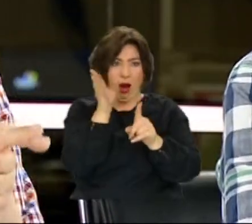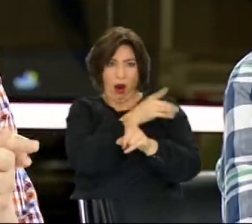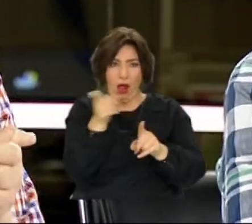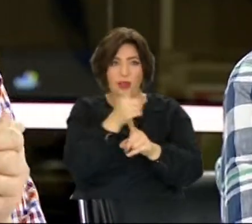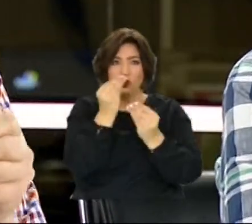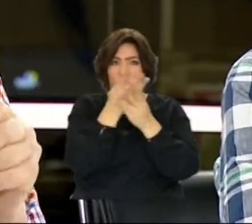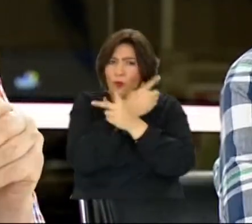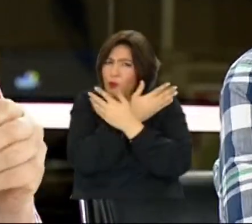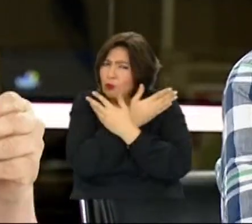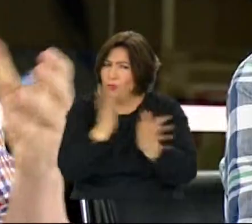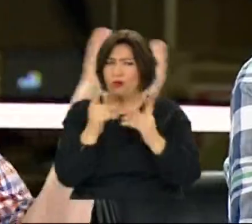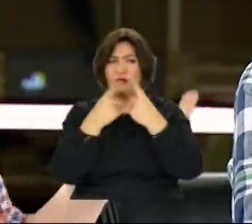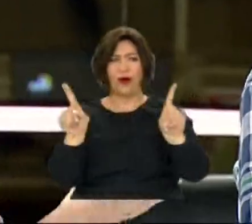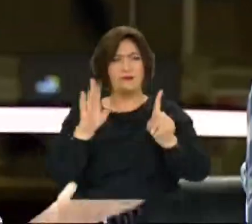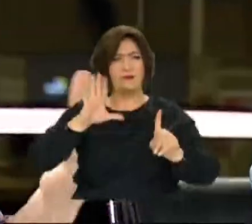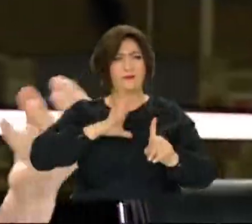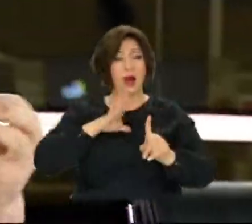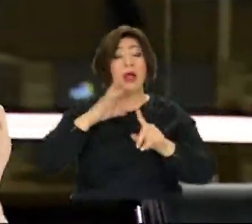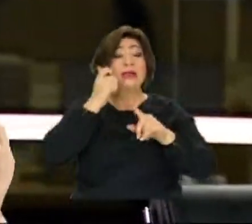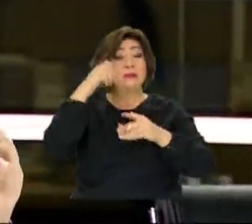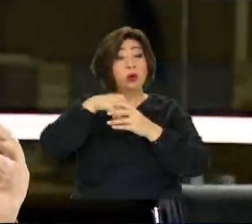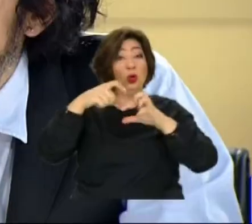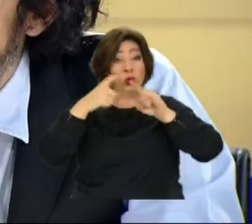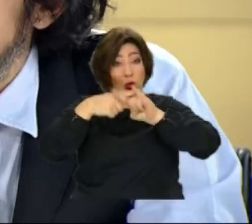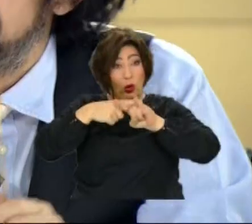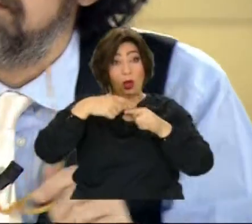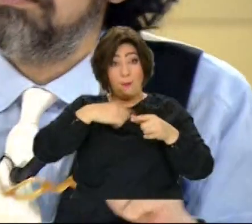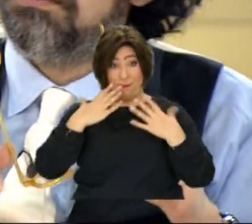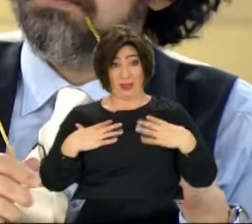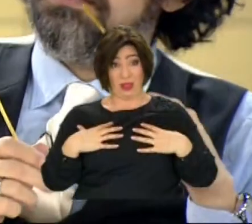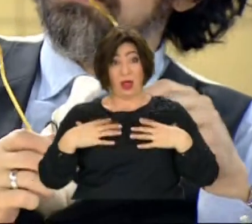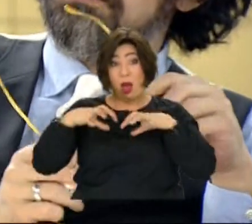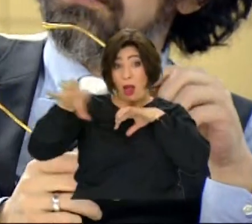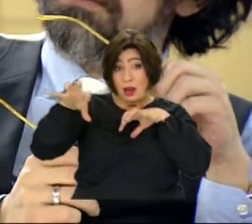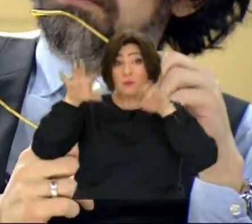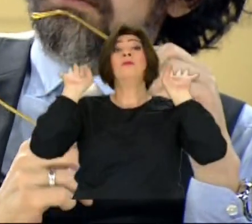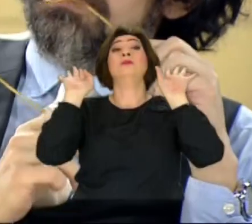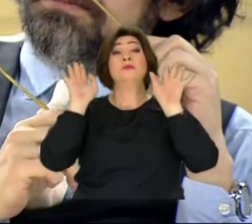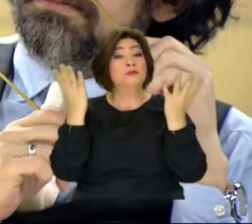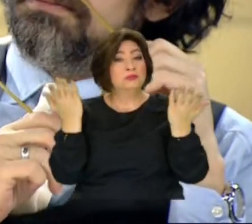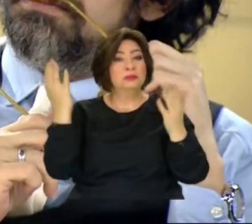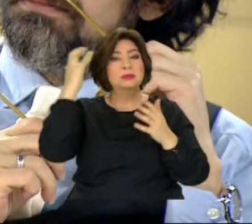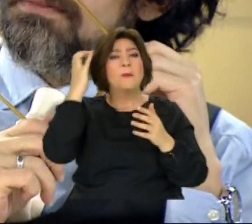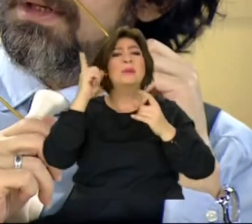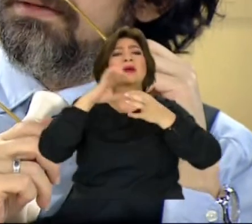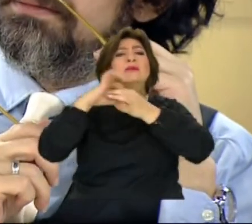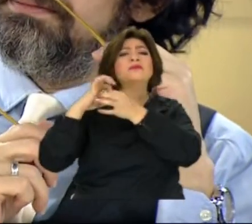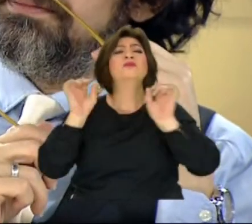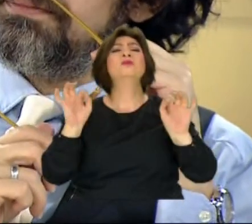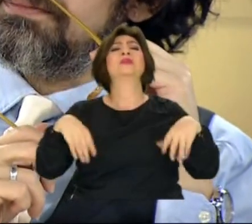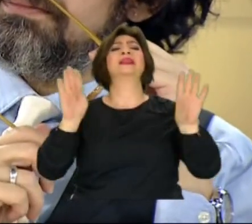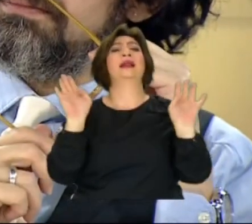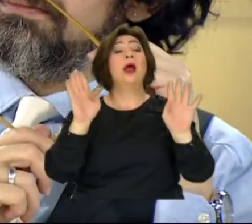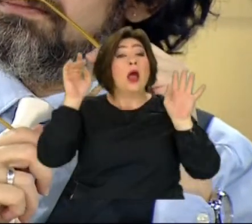var. O yüzden İslami açıdan aslında ruhun bedenden ayrı bir şey olup olmadığı çok temel bir mesele değildir. Çünkü çok açık